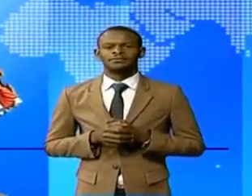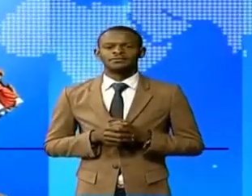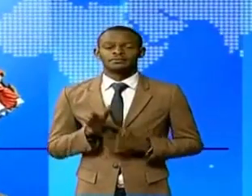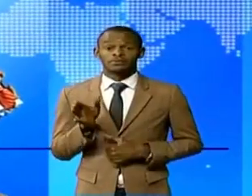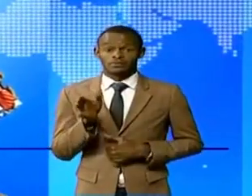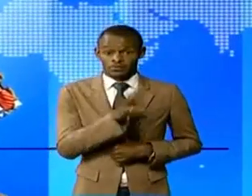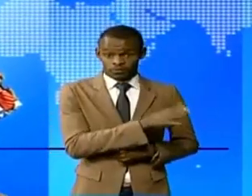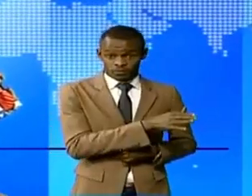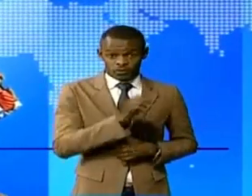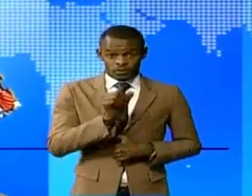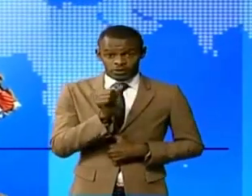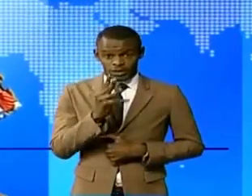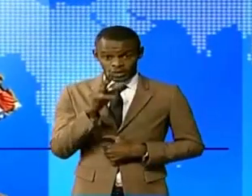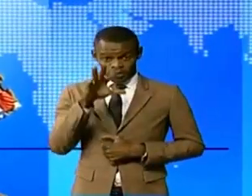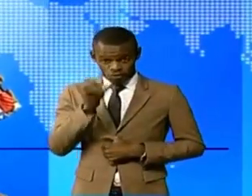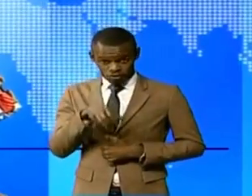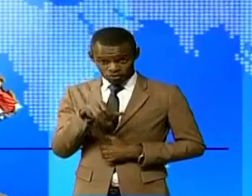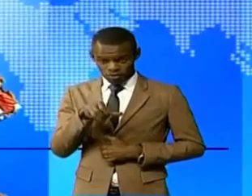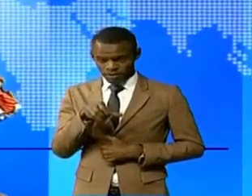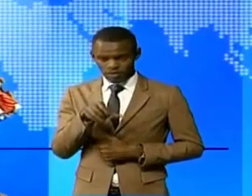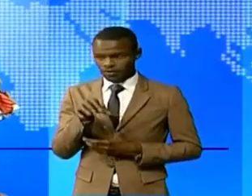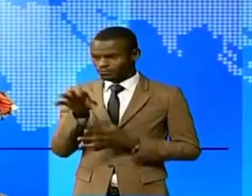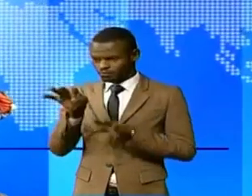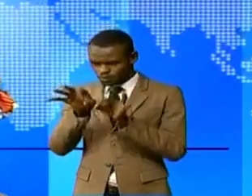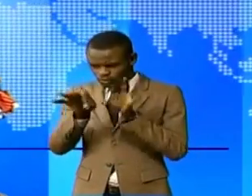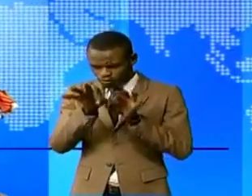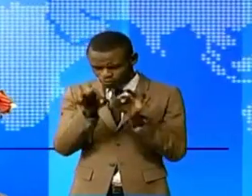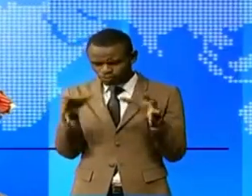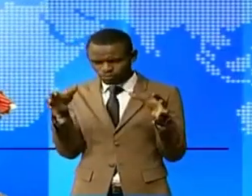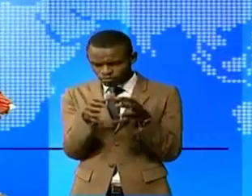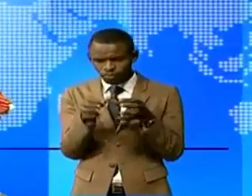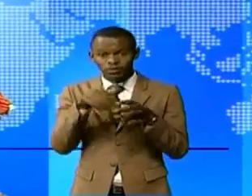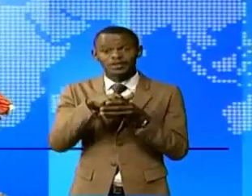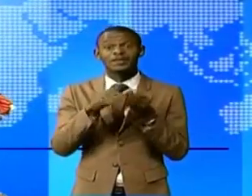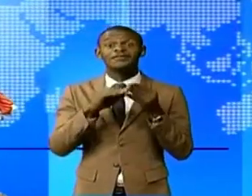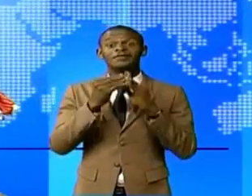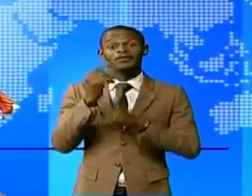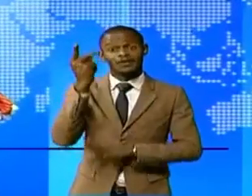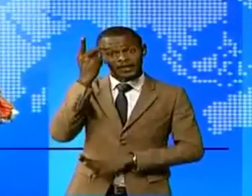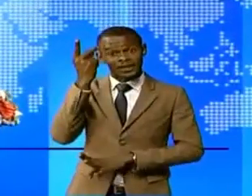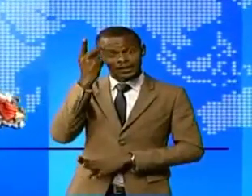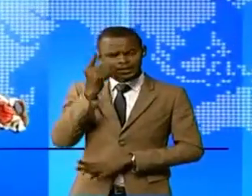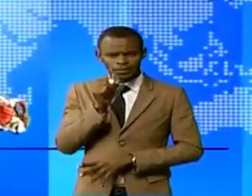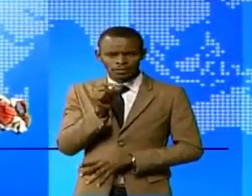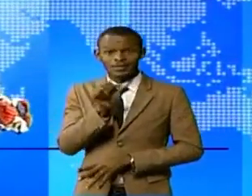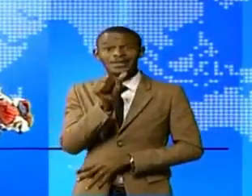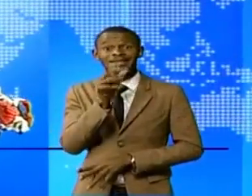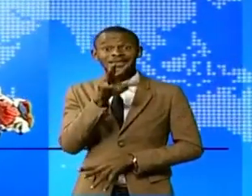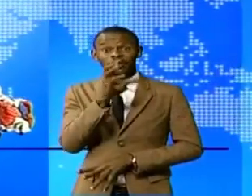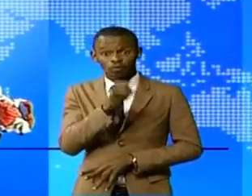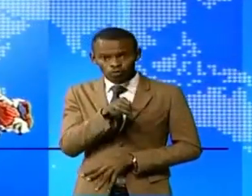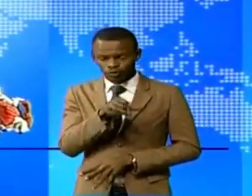15 communes étaient sélectionnées, les communes de la ville de Kinshasa, pour bénéficier d'une somme